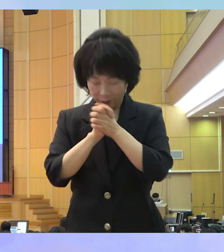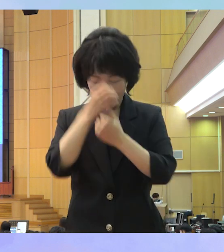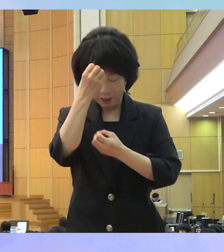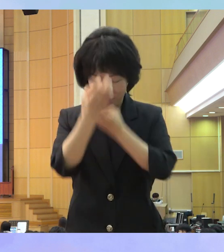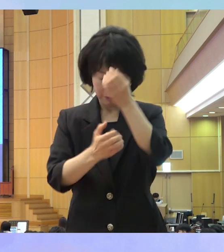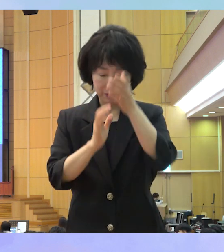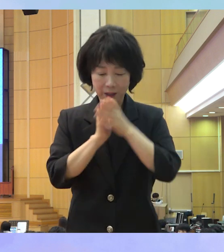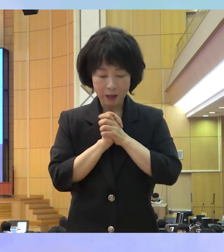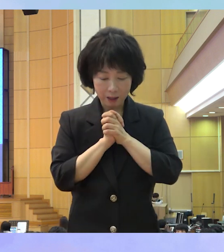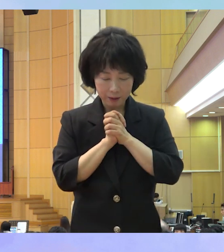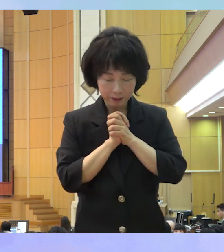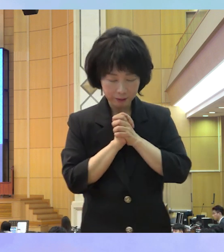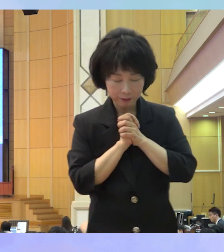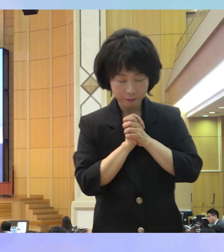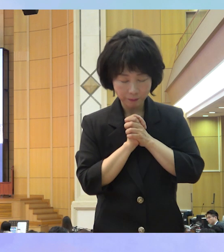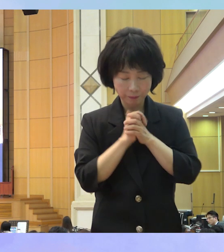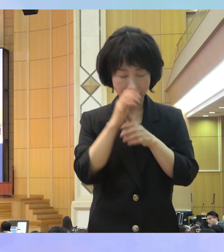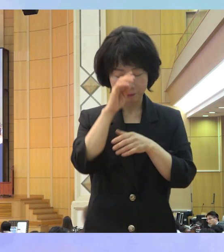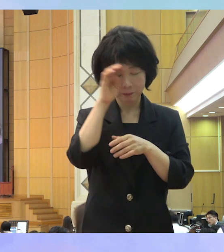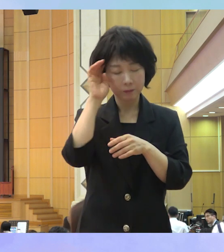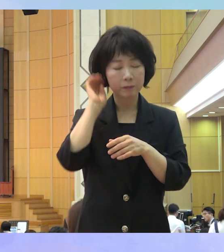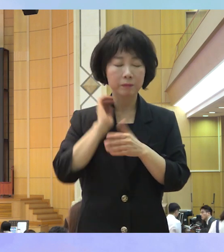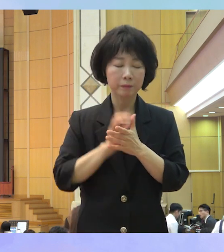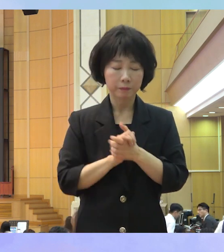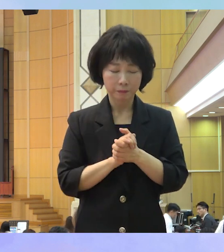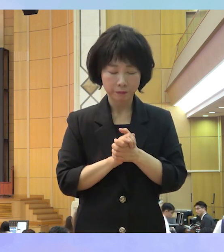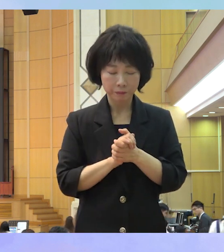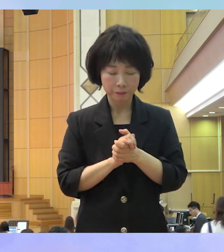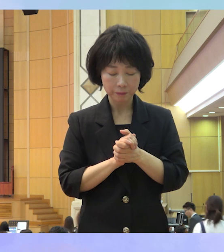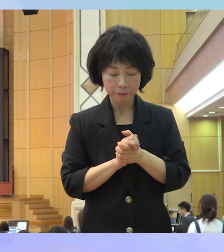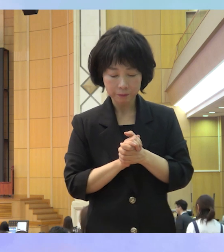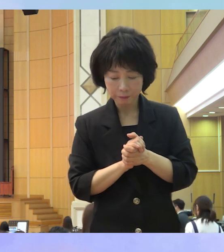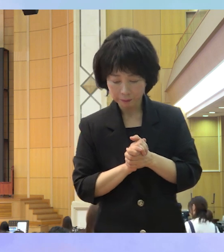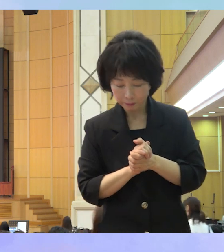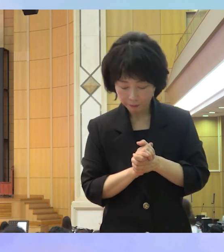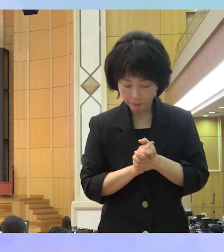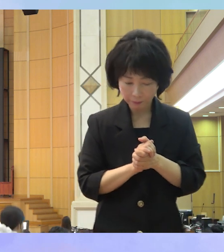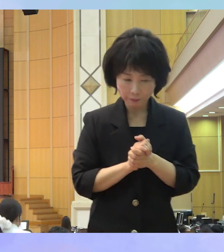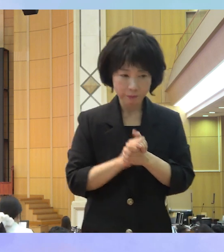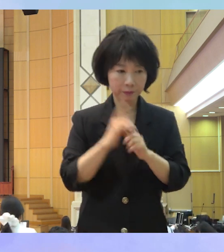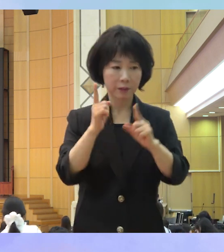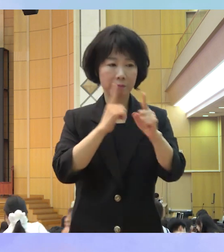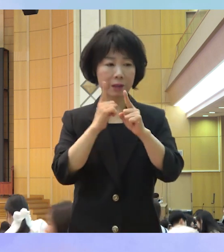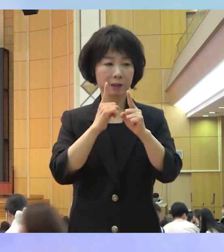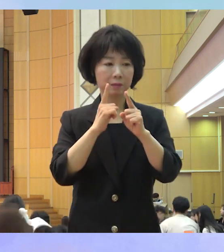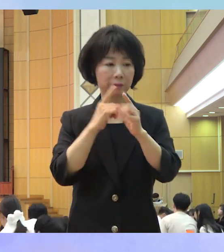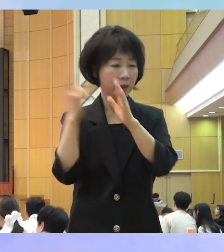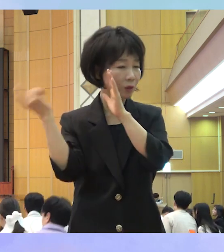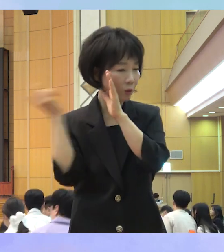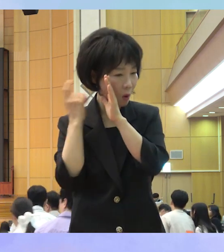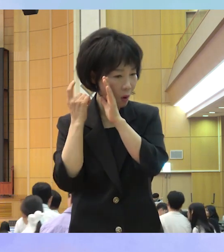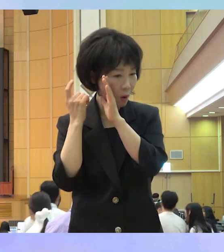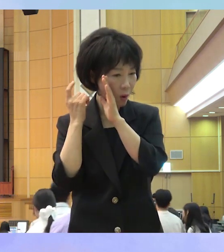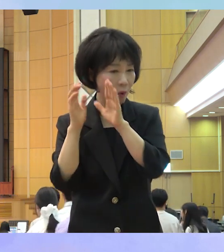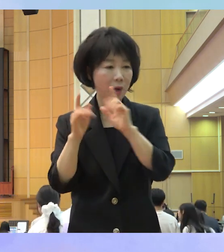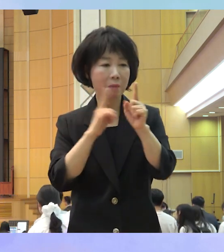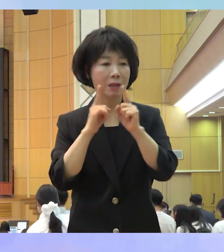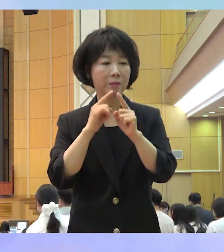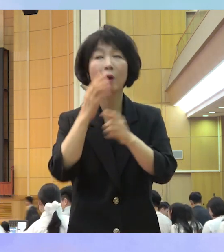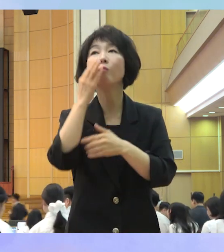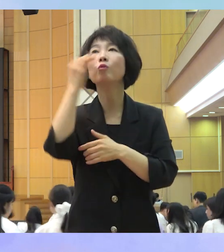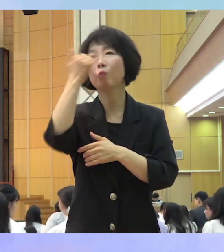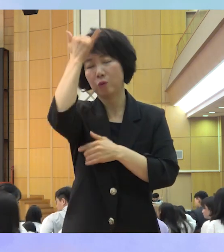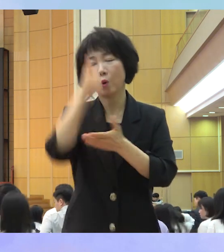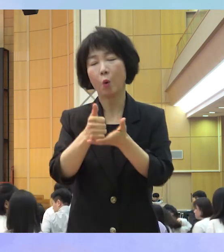기도하겠습니다. 사랑해 주님, 은혜와 사랑을 감사합니다. 부모를 공경하라는 제목으로 말씀을 나눴습니다. 오늘 말씀은